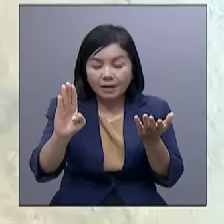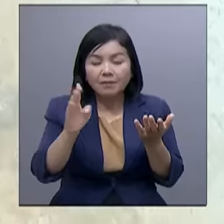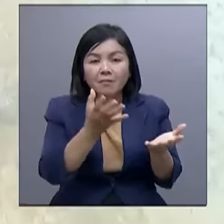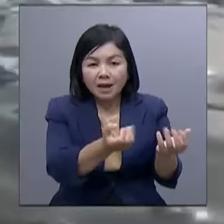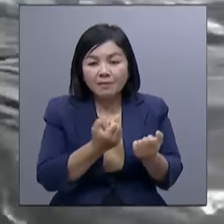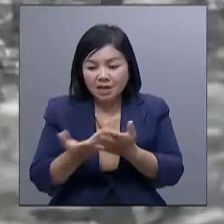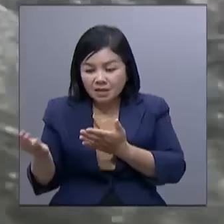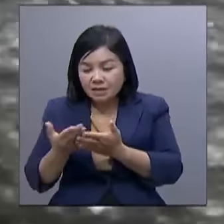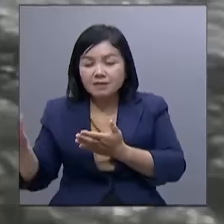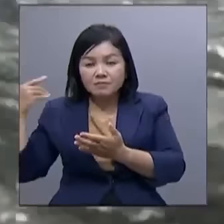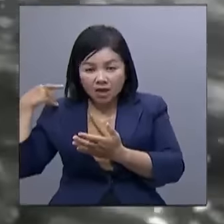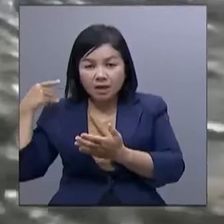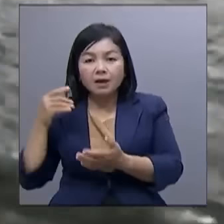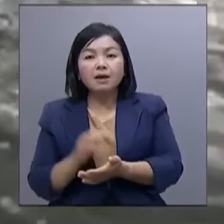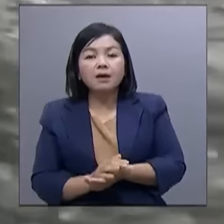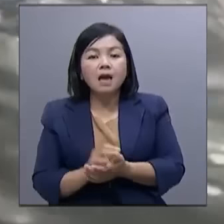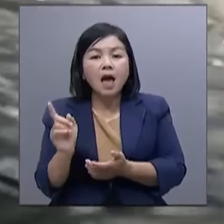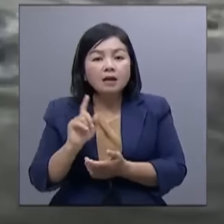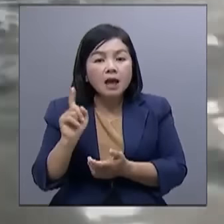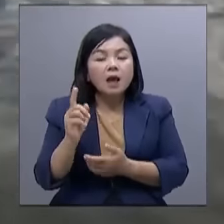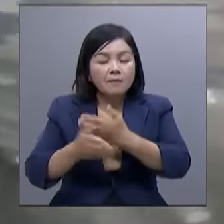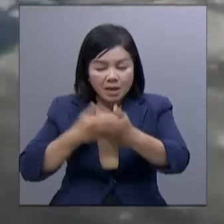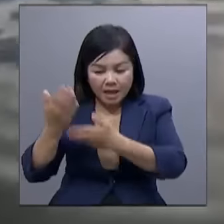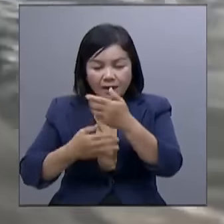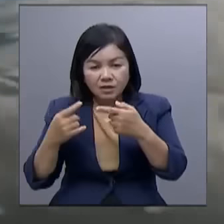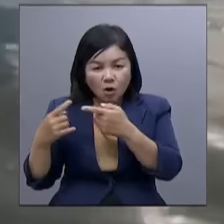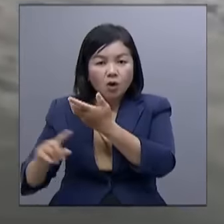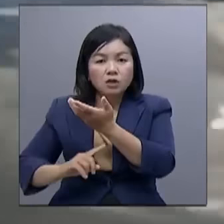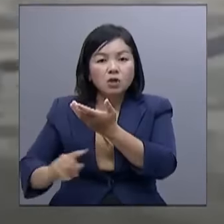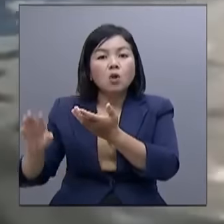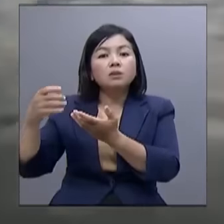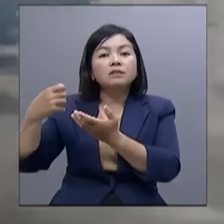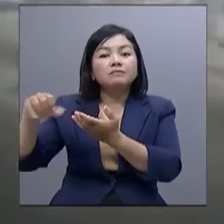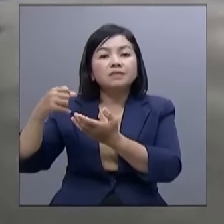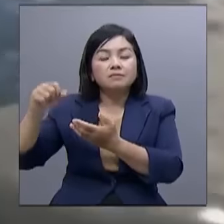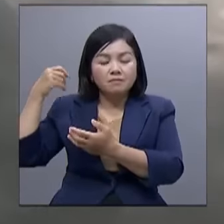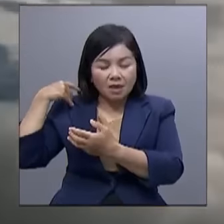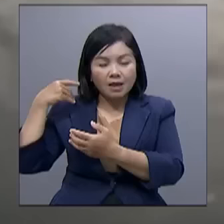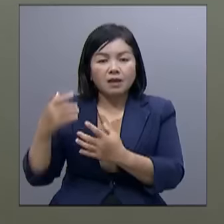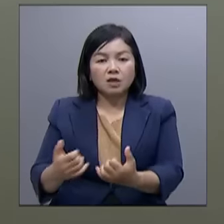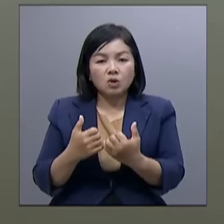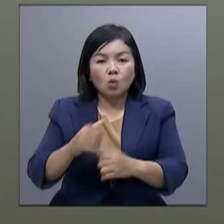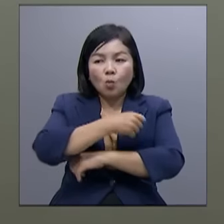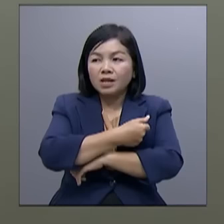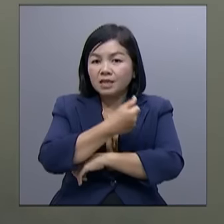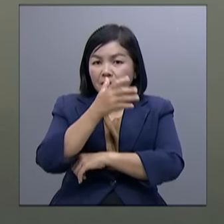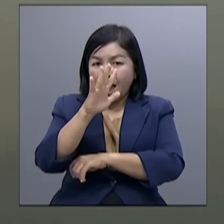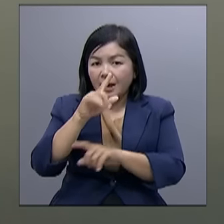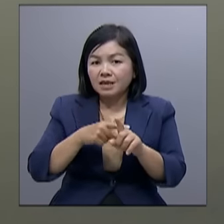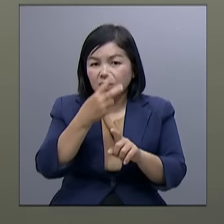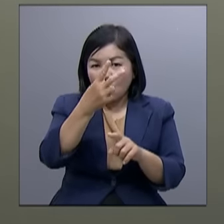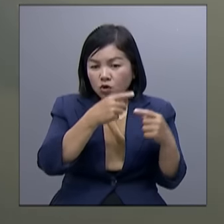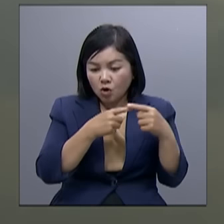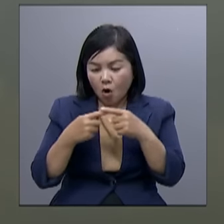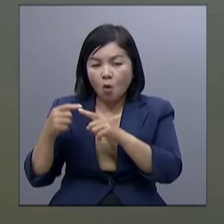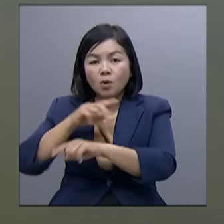ที่มารับซื้อปลานะครับสามารถนำไปขายต่อนะครับได้กิโลกรัมละ10บาทครับซึ่งตั้งแต่วันที่15กุมภาพันธ์ถึงวันที่